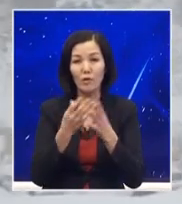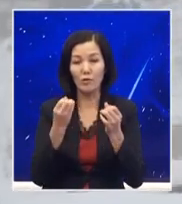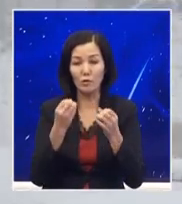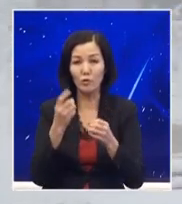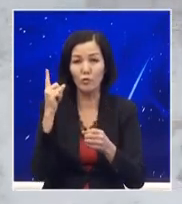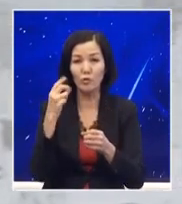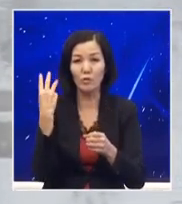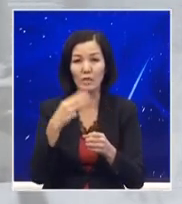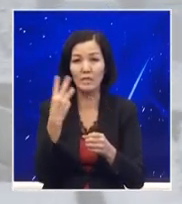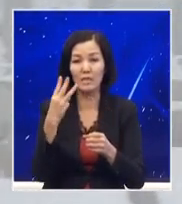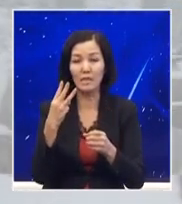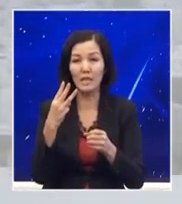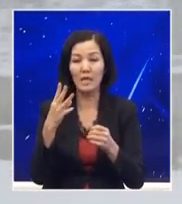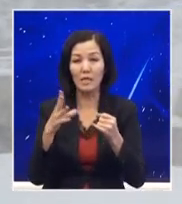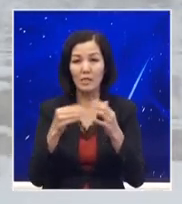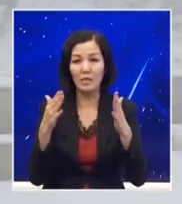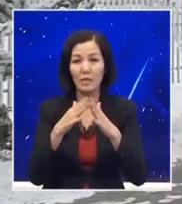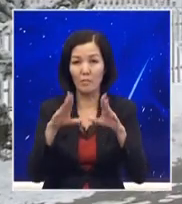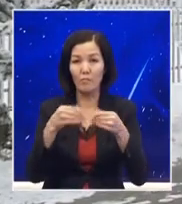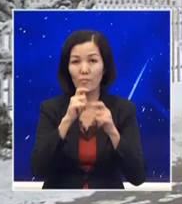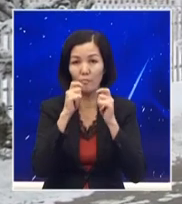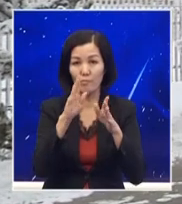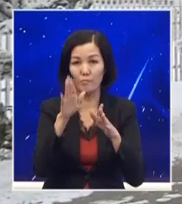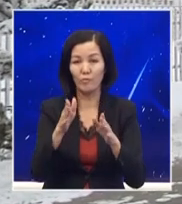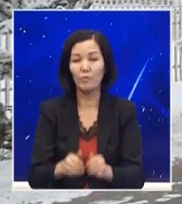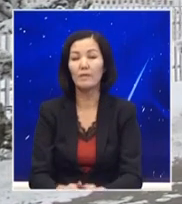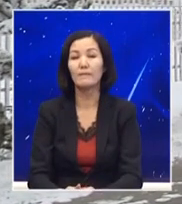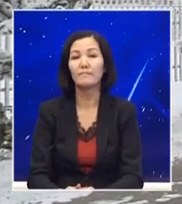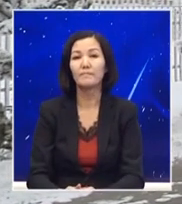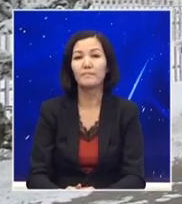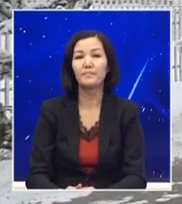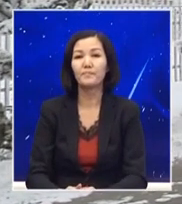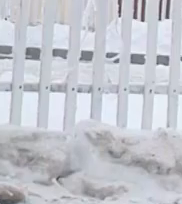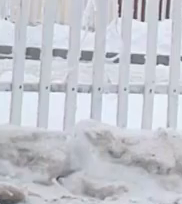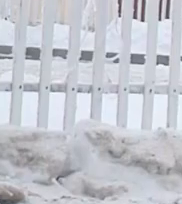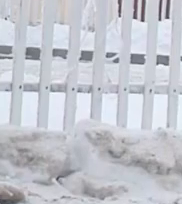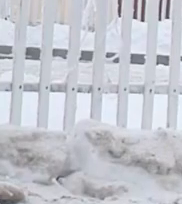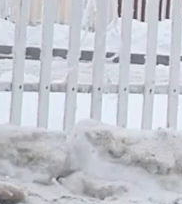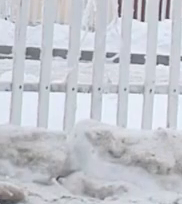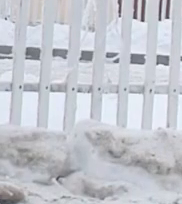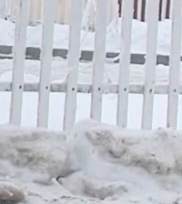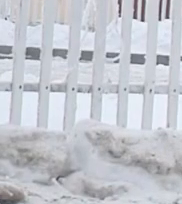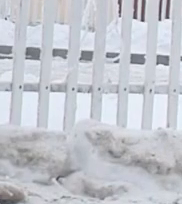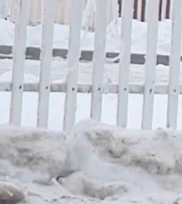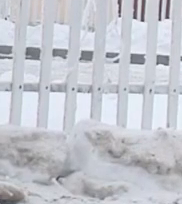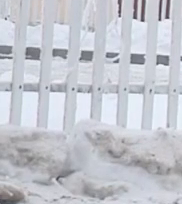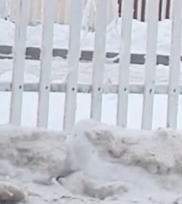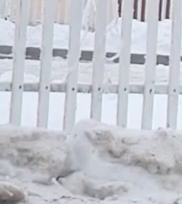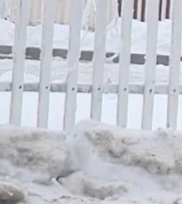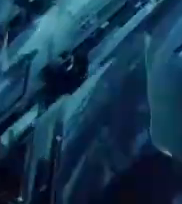еще 133 жилых объекта. Панау Исимбекова, Мадина Берикызы, Габит Кабдрахман, телеканал ЖТСУ